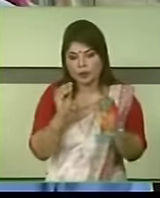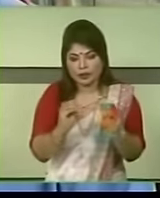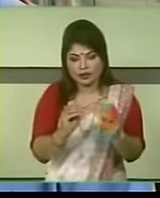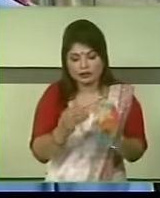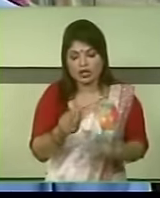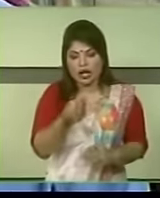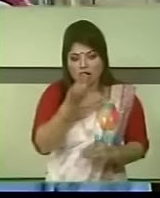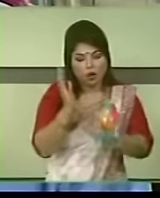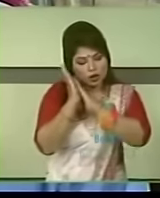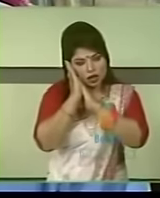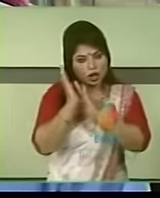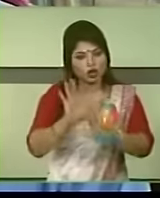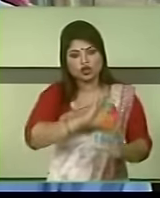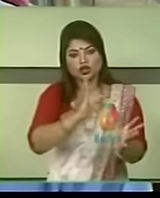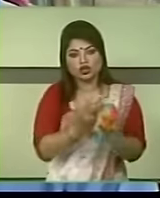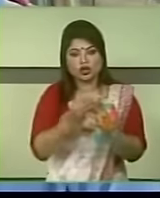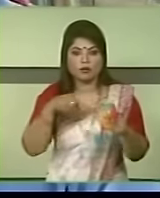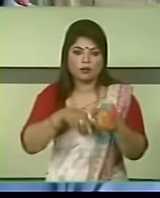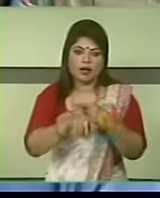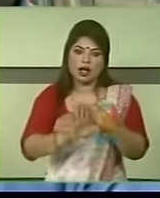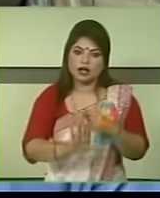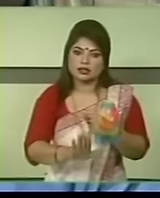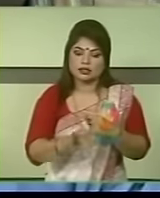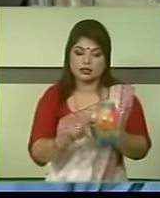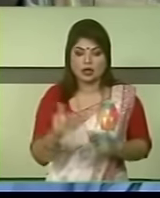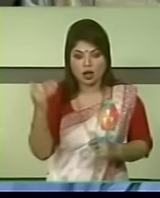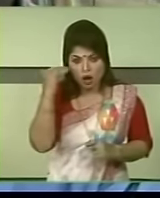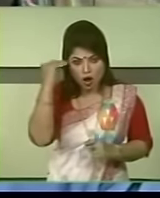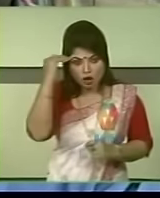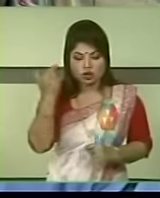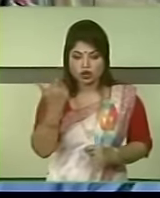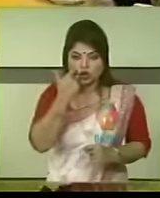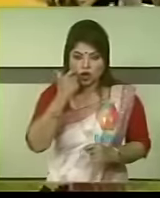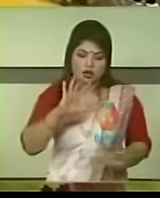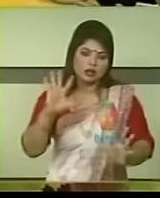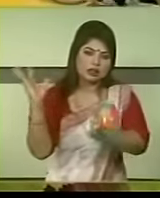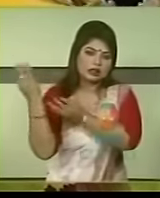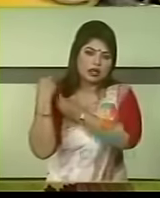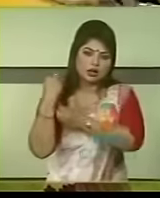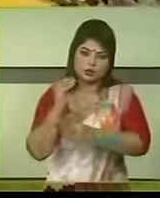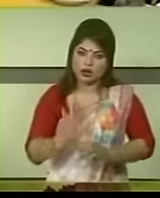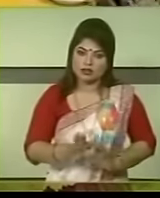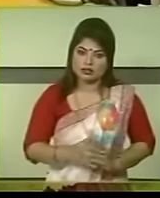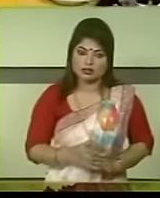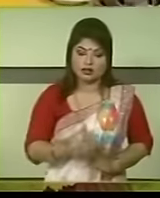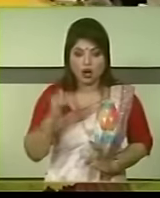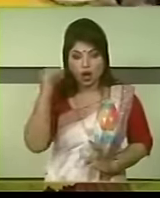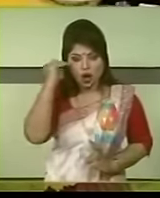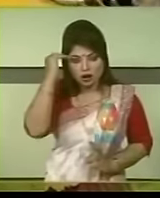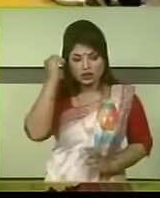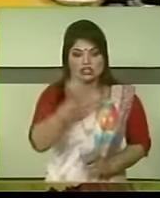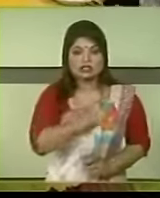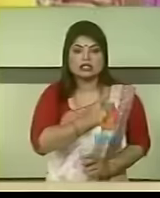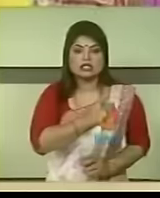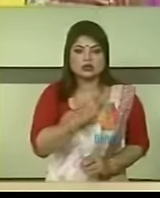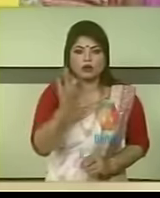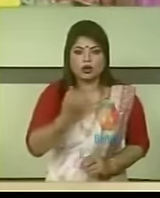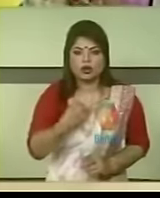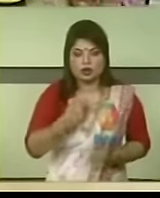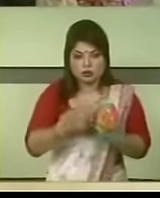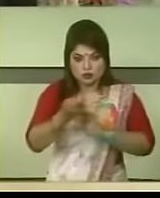সব কিছুই করা হবে। তাহলে দেখা যাচ্ছে যে কিছু কিছু দায়িত্ব রাষ্ট্র নিয়ে যাচ্ছে। অটিস্টিক শিশুর জীবনযাত্রার প্রতিবন্ধকতা কাটিয়ে